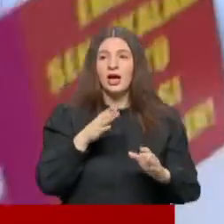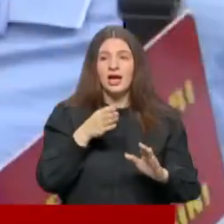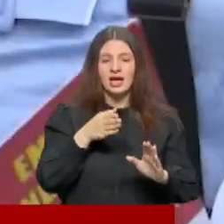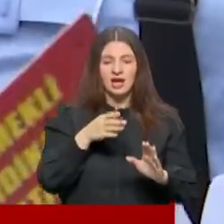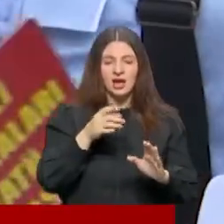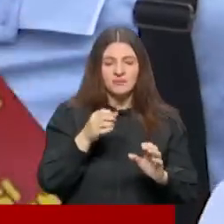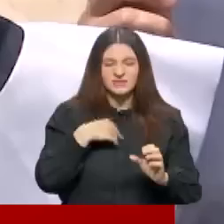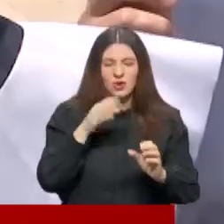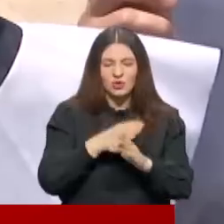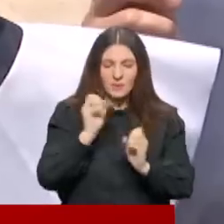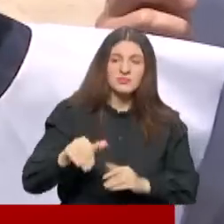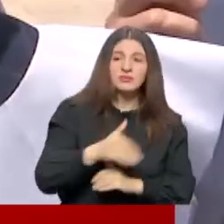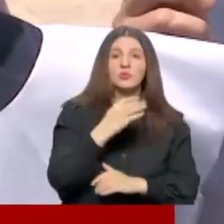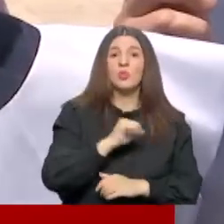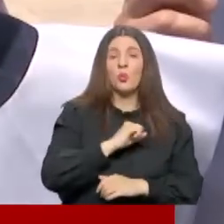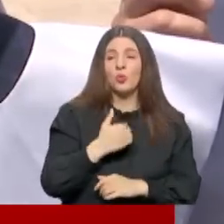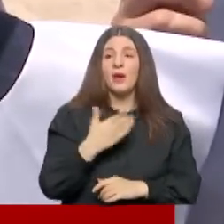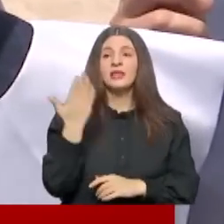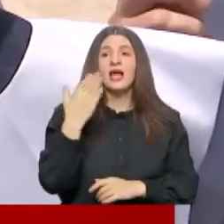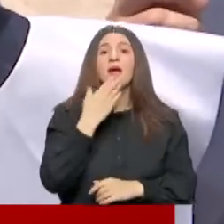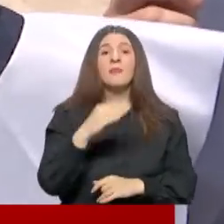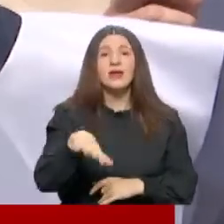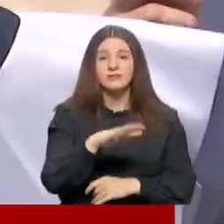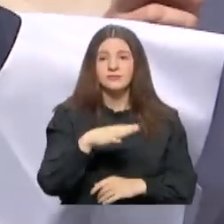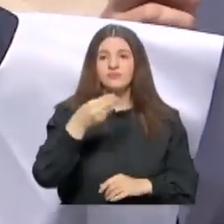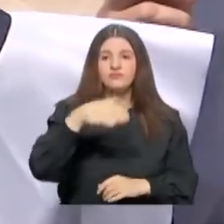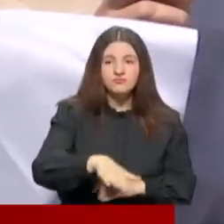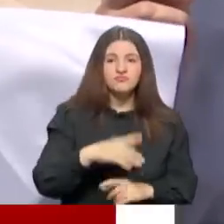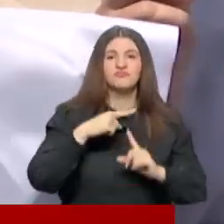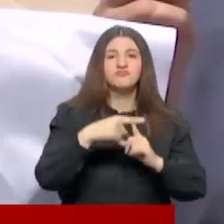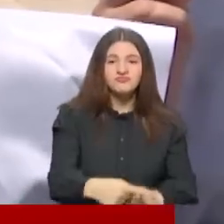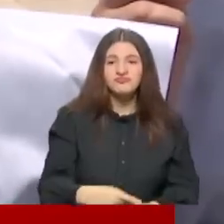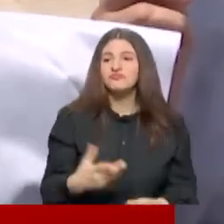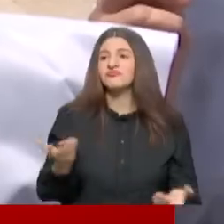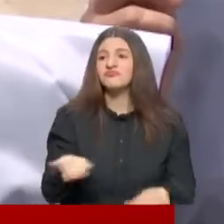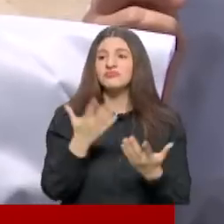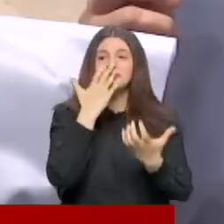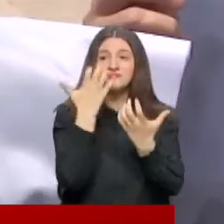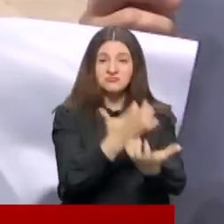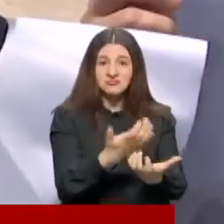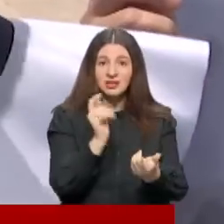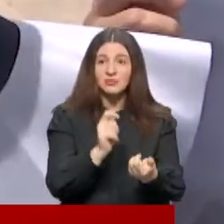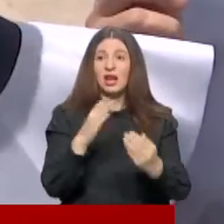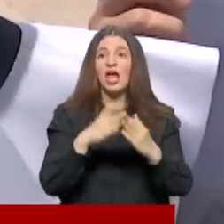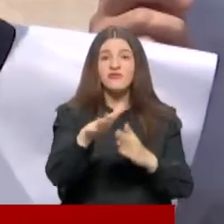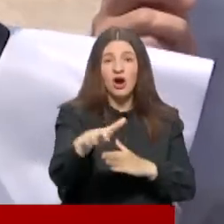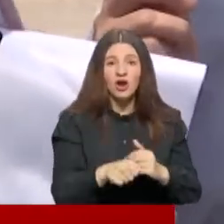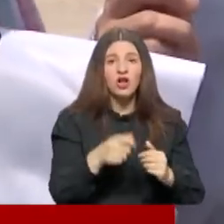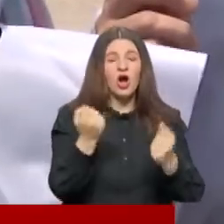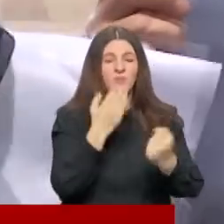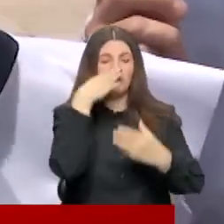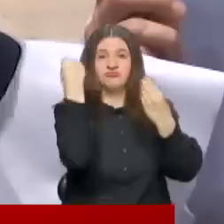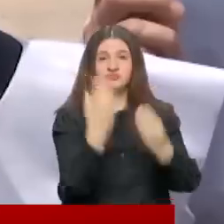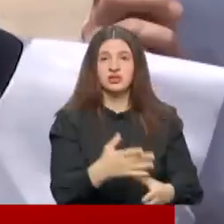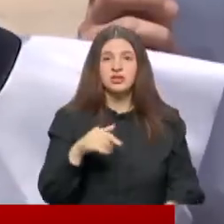dönmekten korkuyoruz biz. Eskiden emekliler çocuğuna, torununa katkı yapar, ev alır, araba